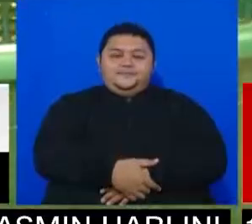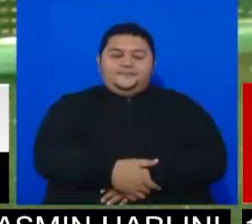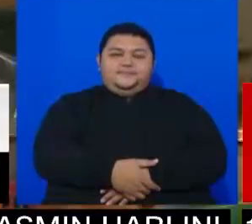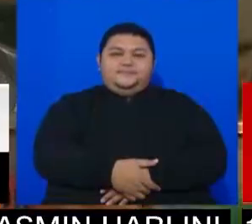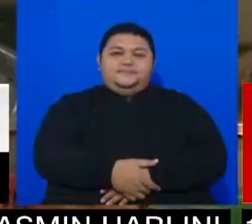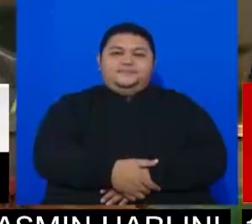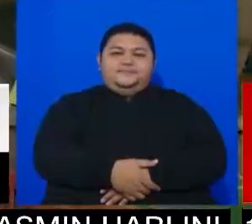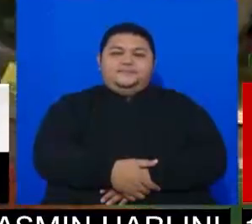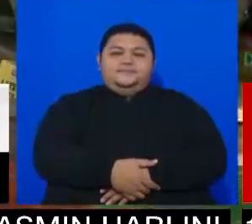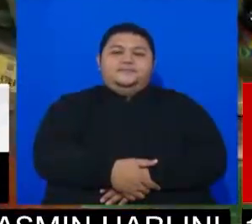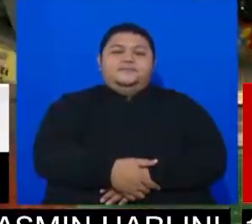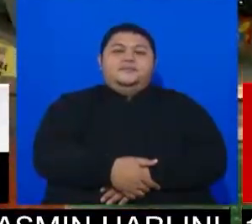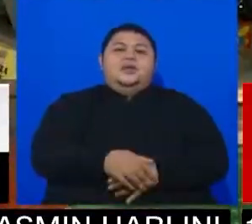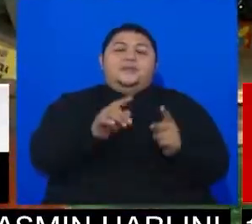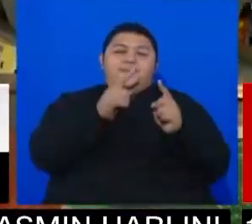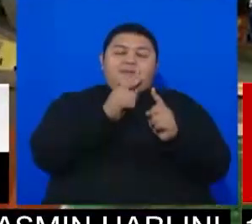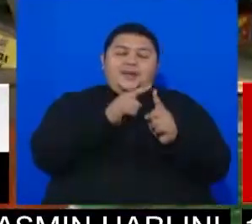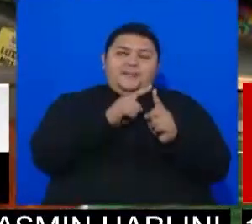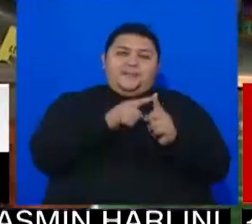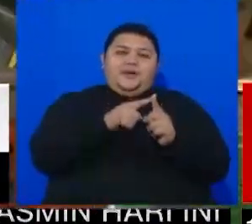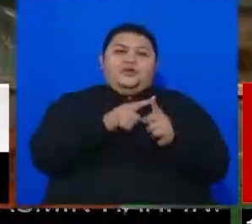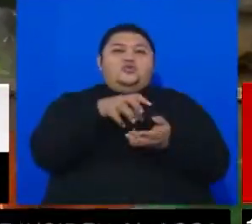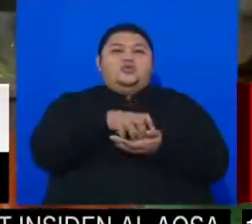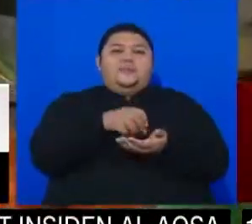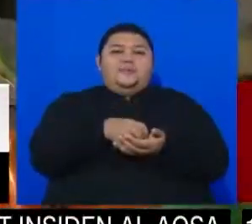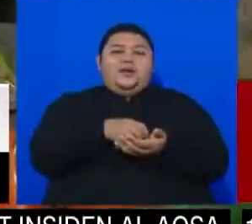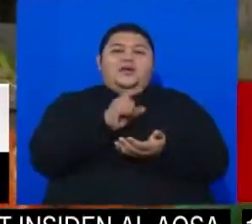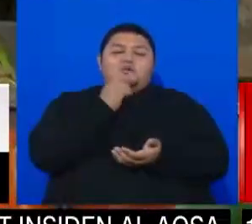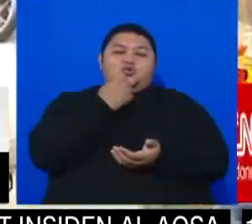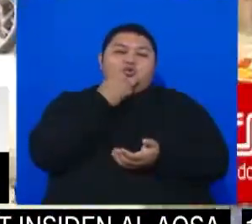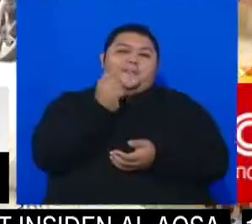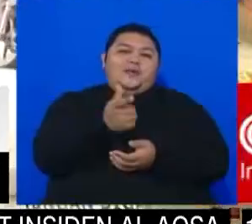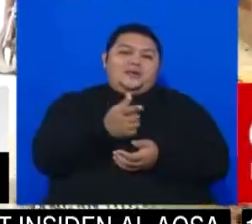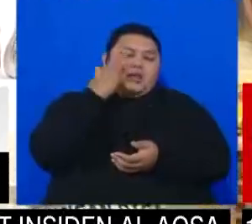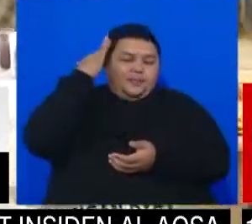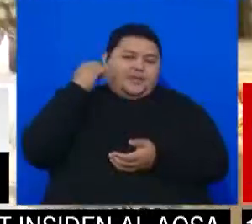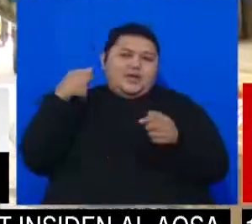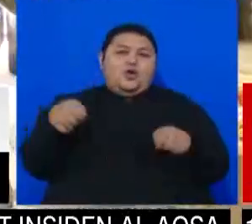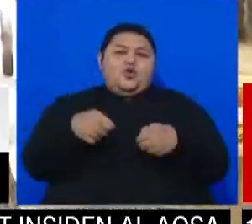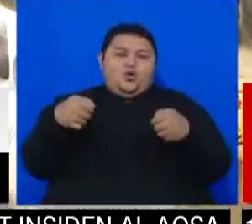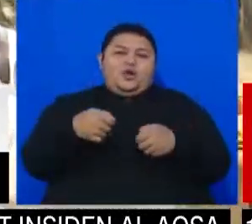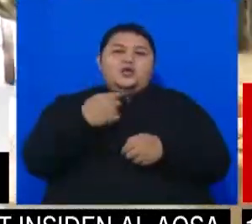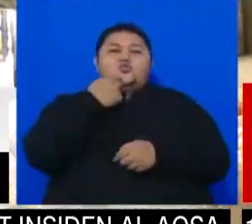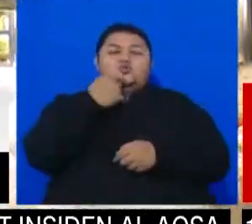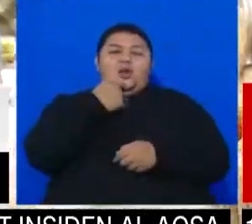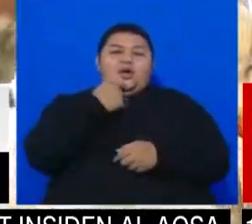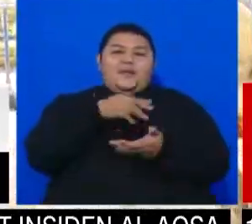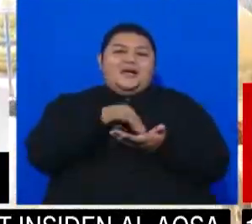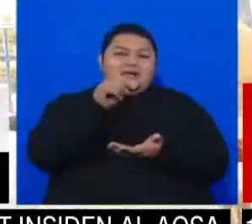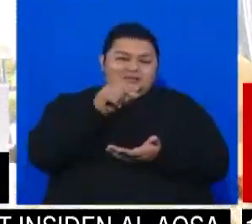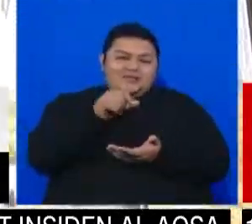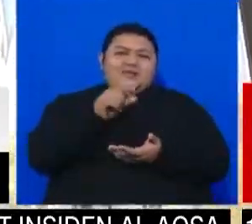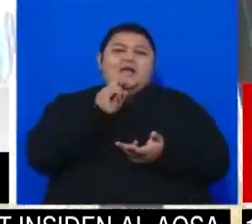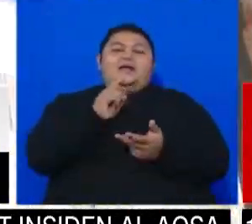Toko pertama yang kami datangi adalah toko sembako. Di tempat ini, kami membeli minyak goreng, gula pasir, hingga aneka rempah yang